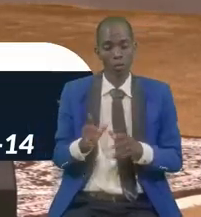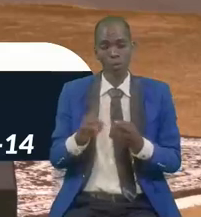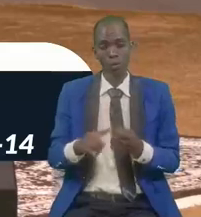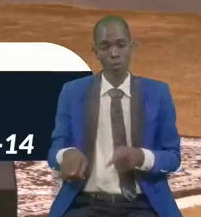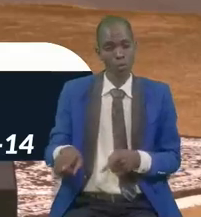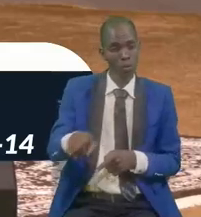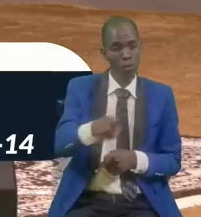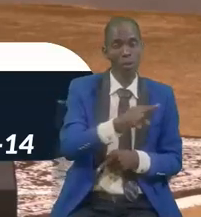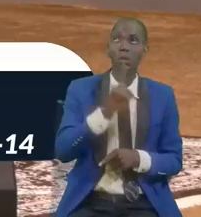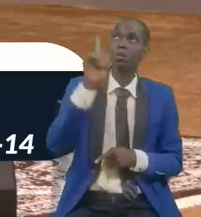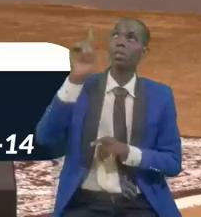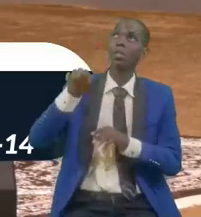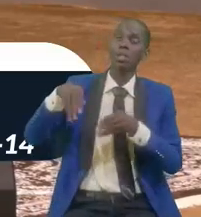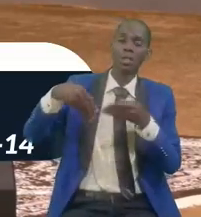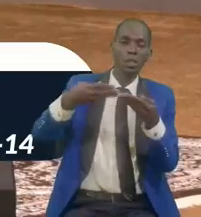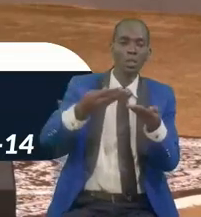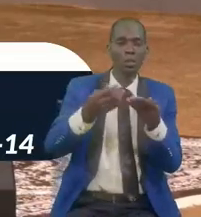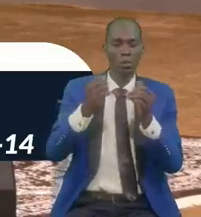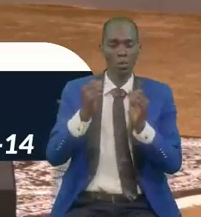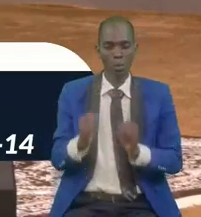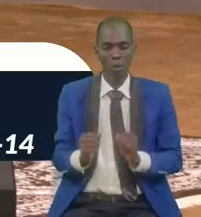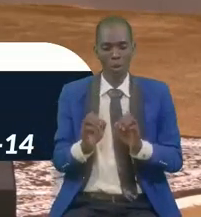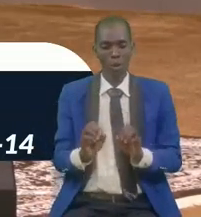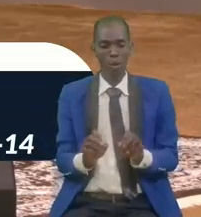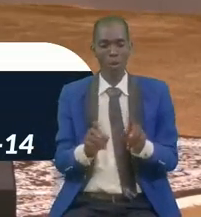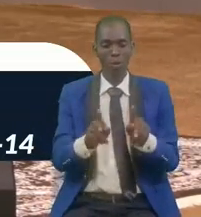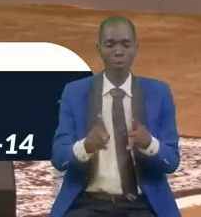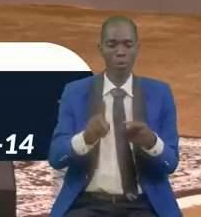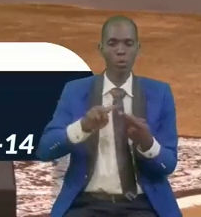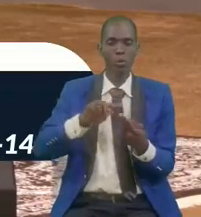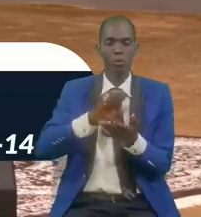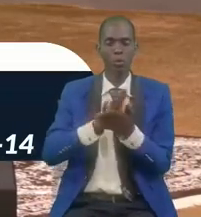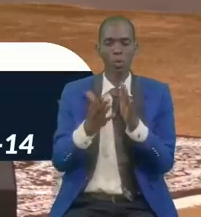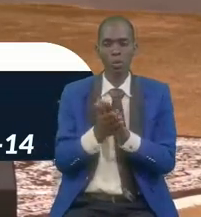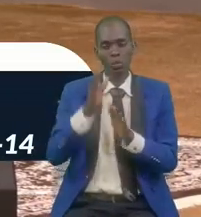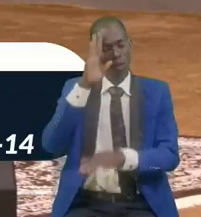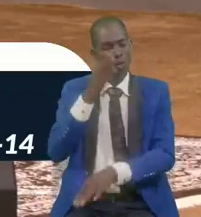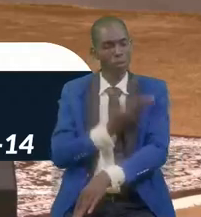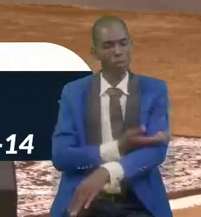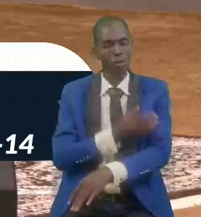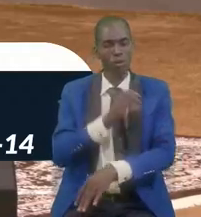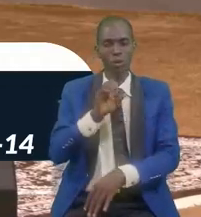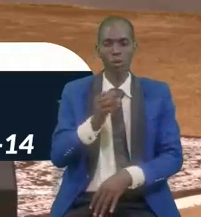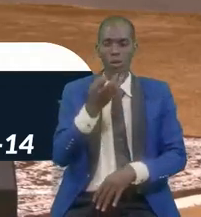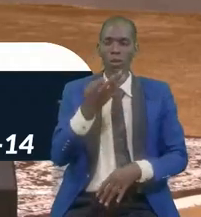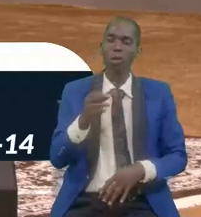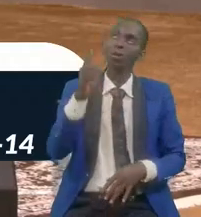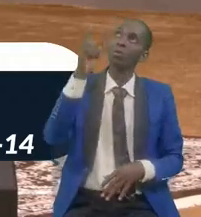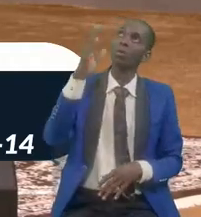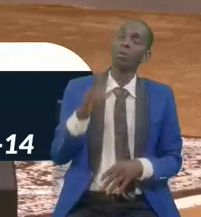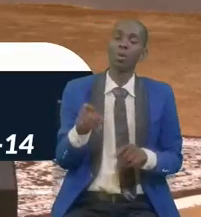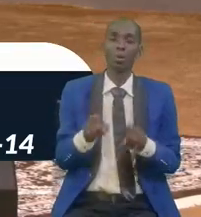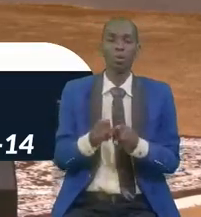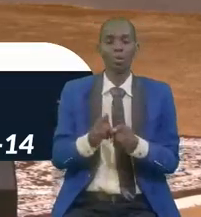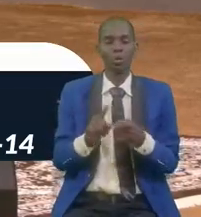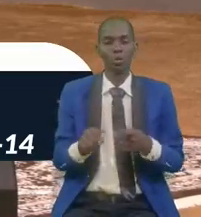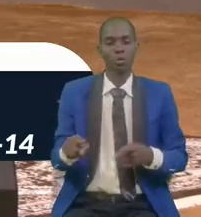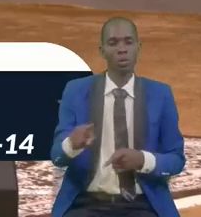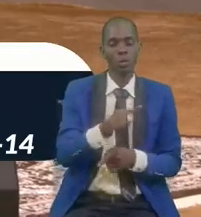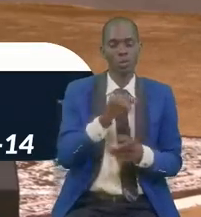ceux qui l'ont reçu, à ceux qui croient en son nom, elle a donné le pouvoir, le privilège de devenir enfants de